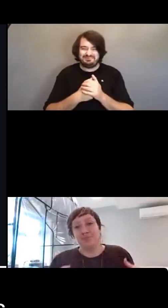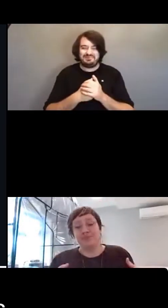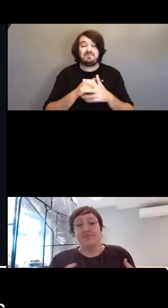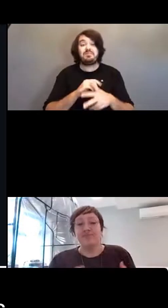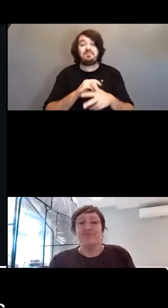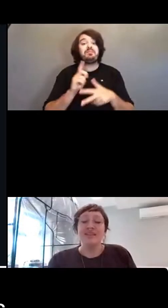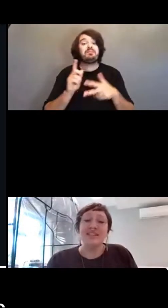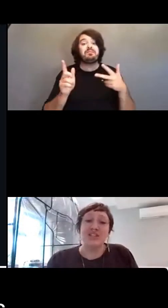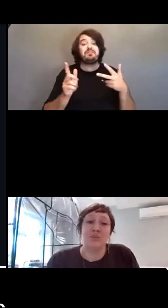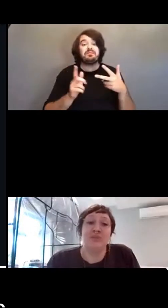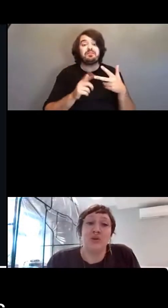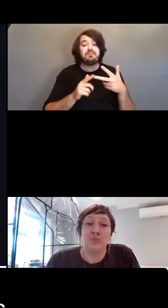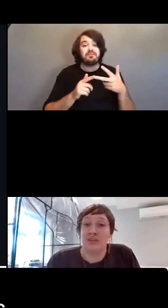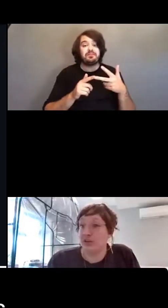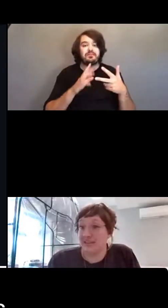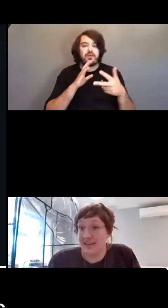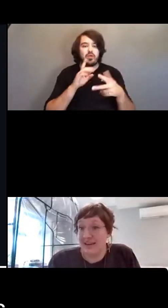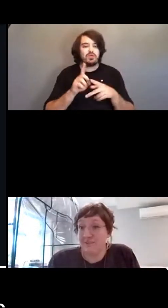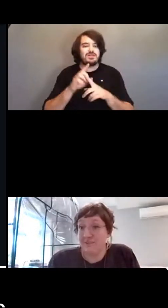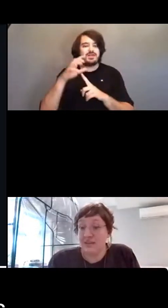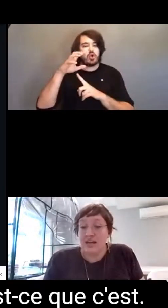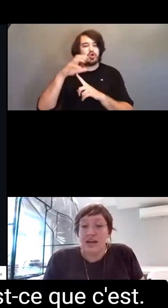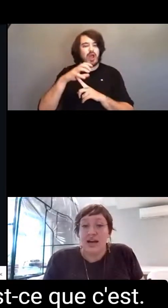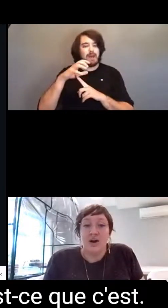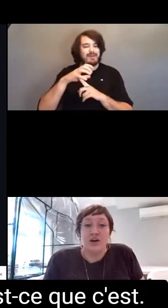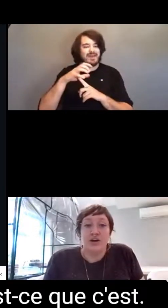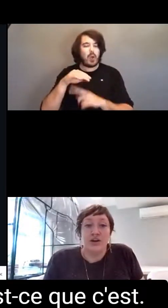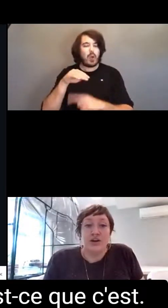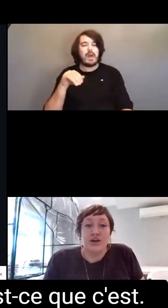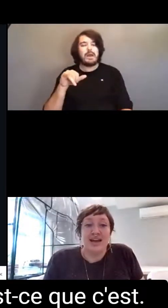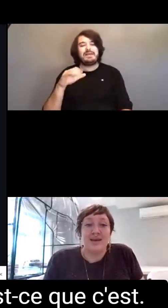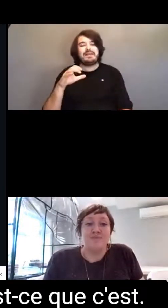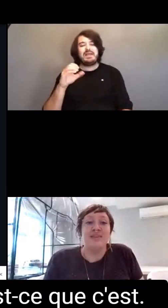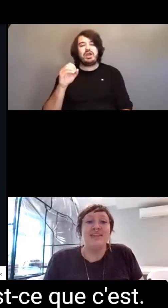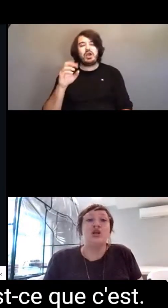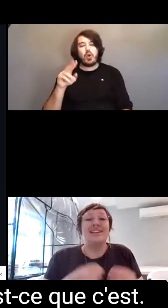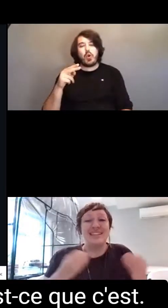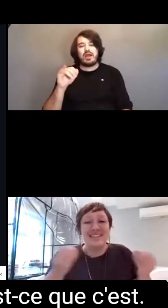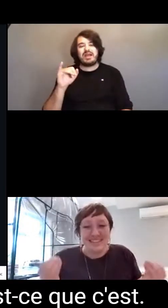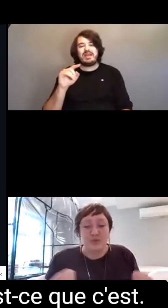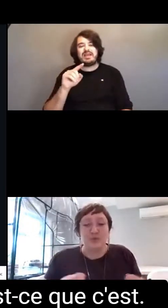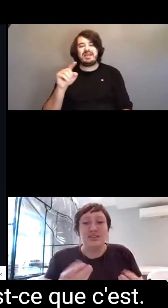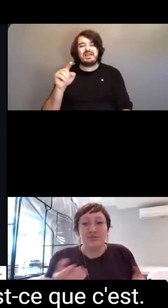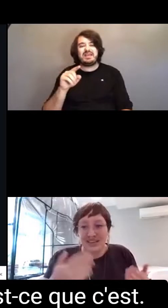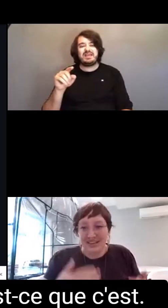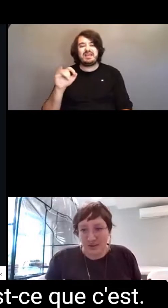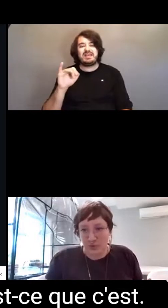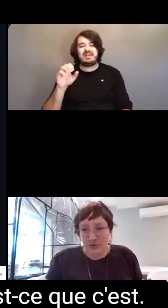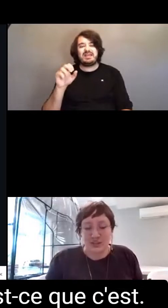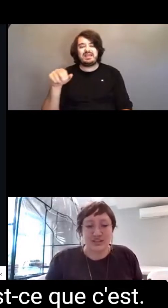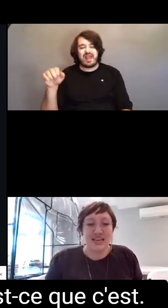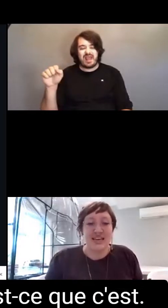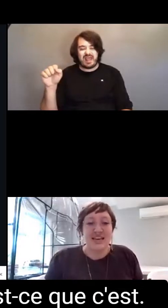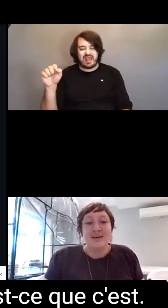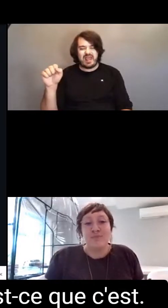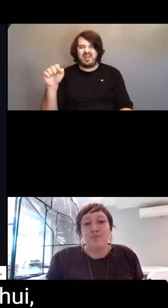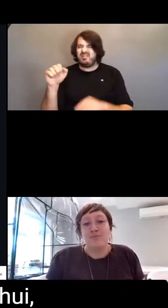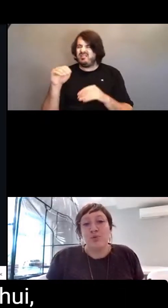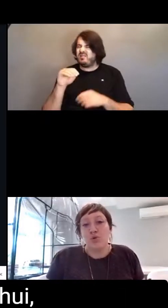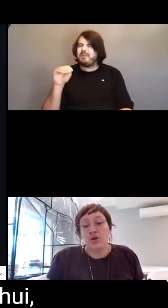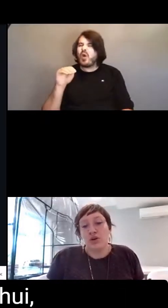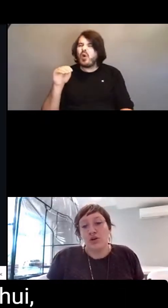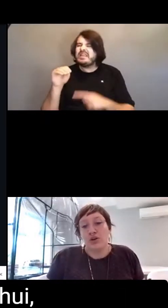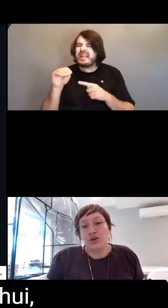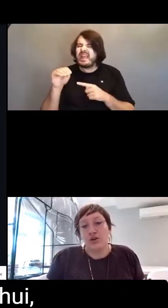parler des champignons mycorhiziens. Alors, la mycorhize, on va définir tantôt qu'est-ce que c'est,